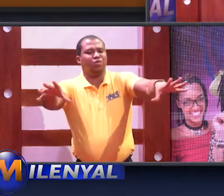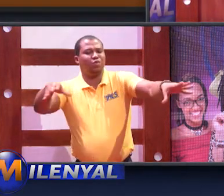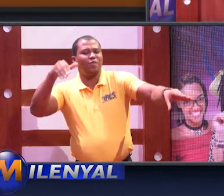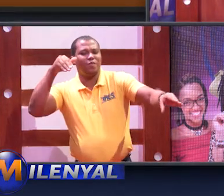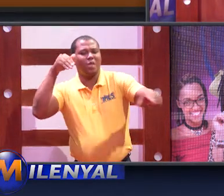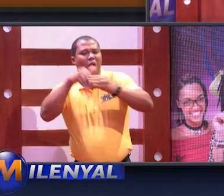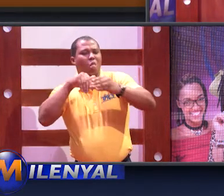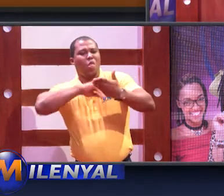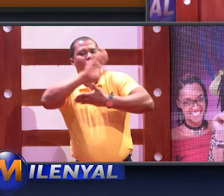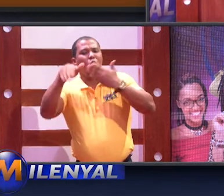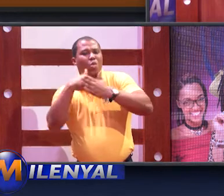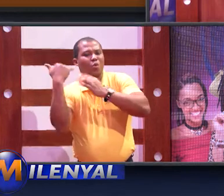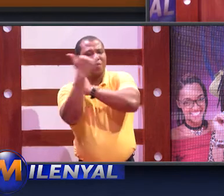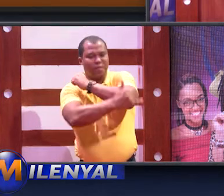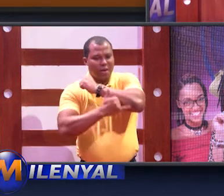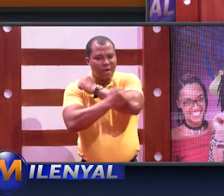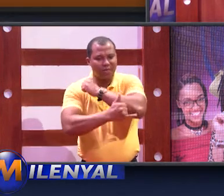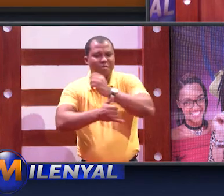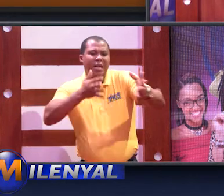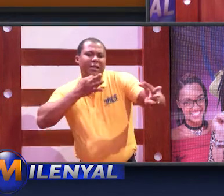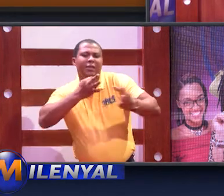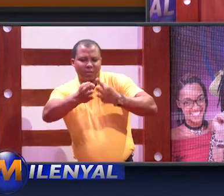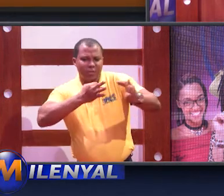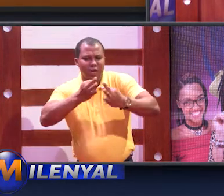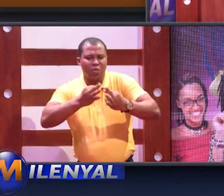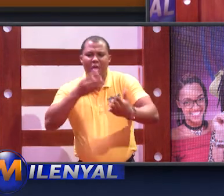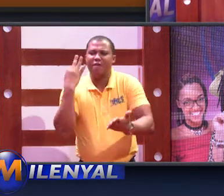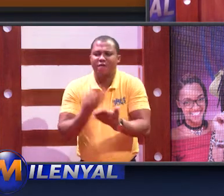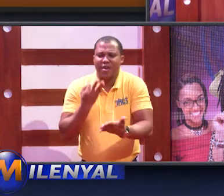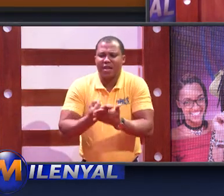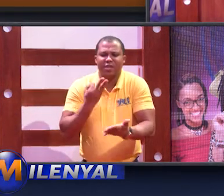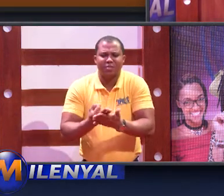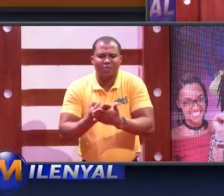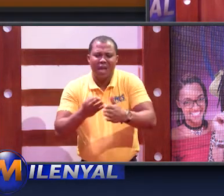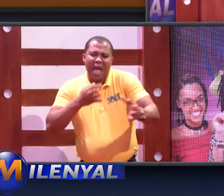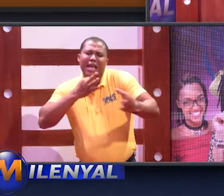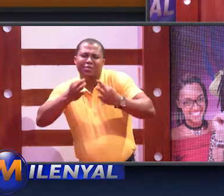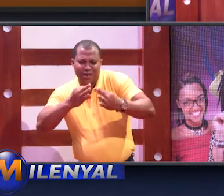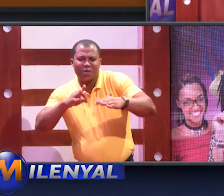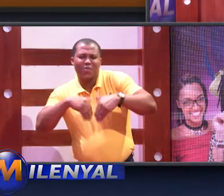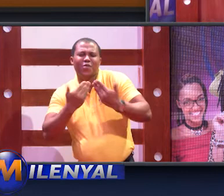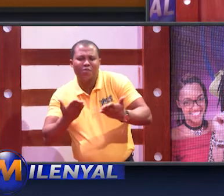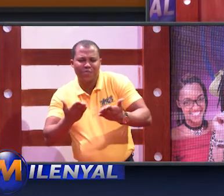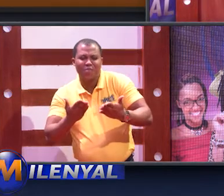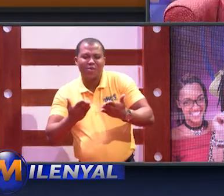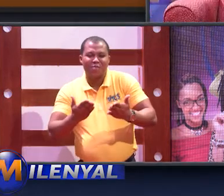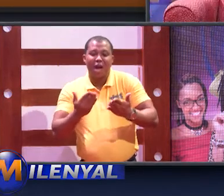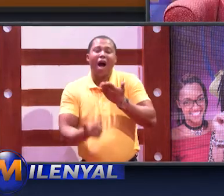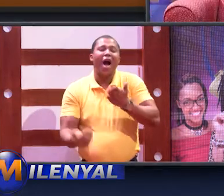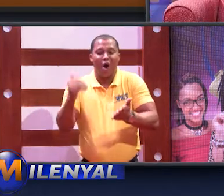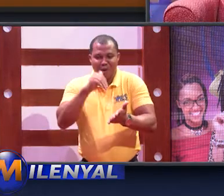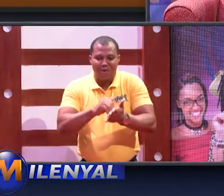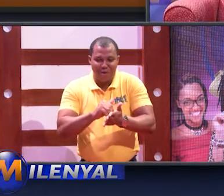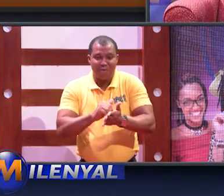toute étendue territoriale. Parlez-nous un petit peu de financement. Moi même j'aime toucher point ça parce que encore une